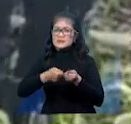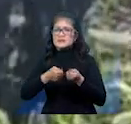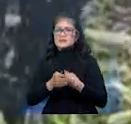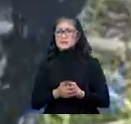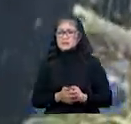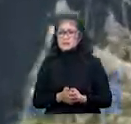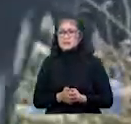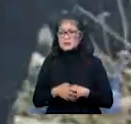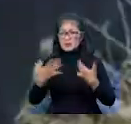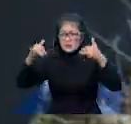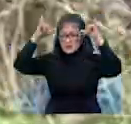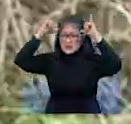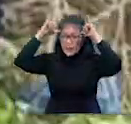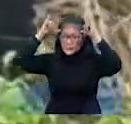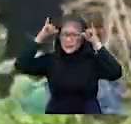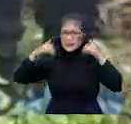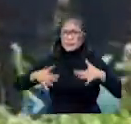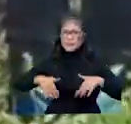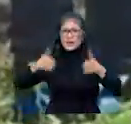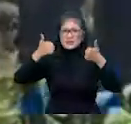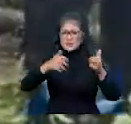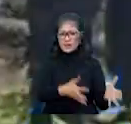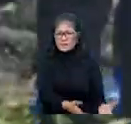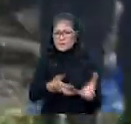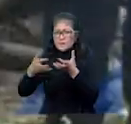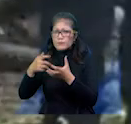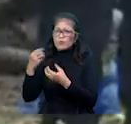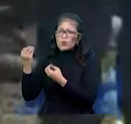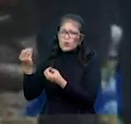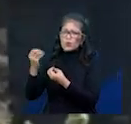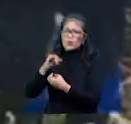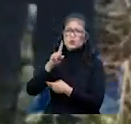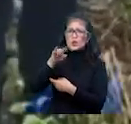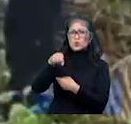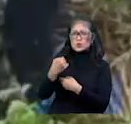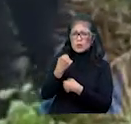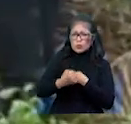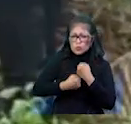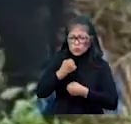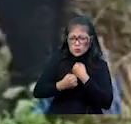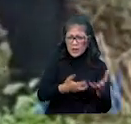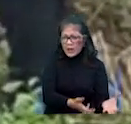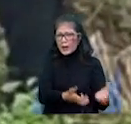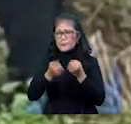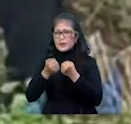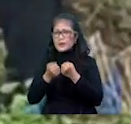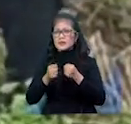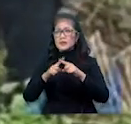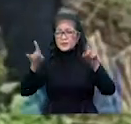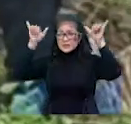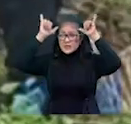Sapi baru berhasil dikeluarkan dari dalam sumur setelah hampir 1 jam. Warga menyebut kejadian berawal saat sapi yang baru